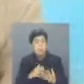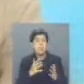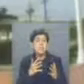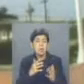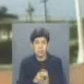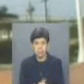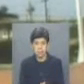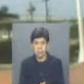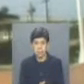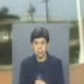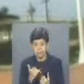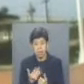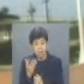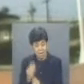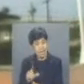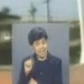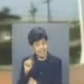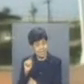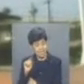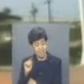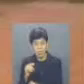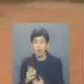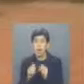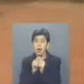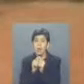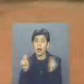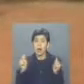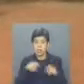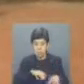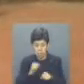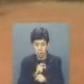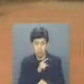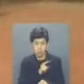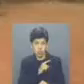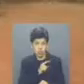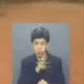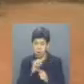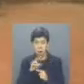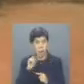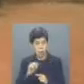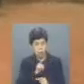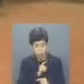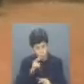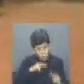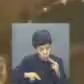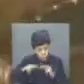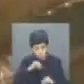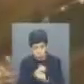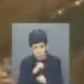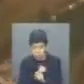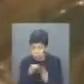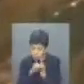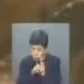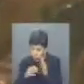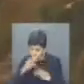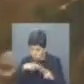ที่ยังเหลืออยู่อีก20แห่งคณะอนุกรรมการกำกับดูแลแทรกแซงตลาดมันสำปะหลังได้เข้าตรวจสอบเพื่อนำข้อมูลมาร่วมพิจารณ